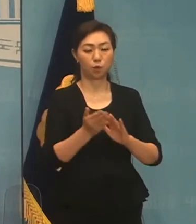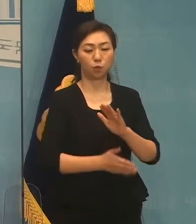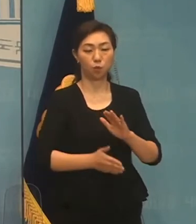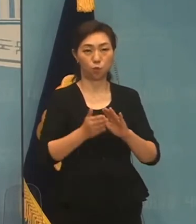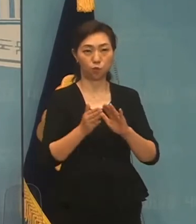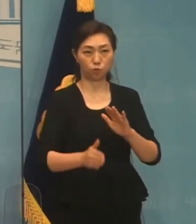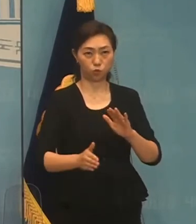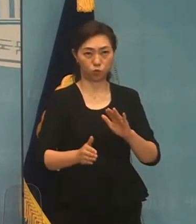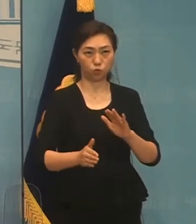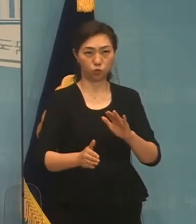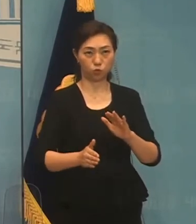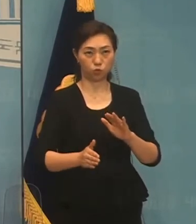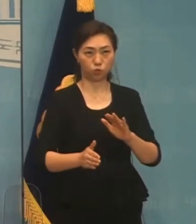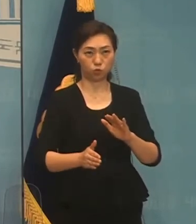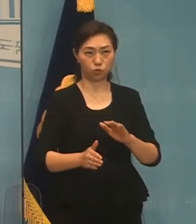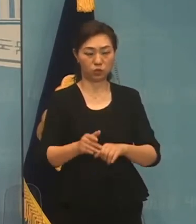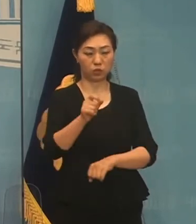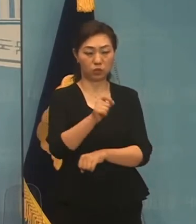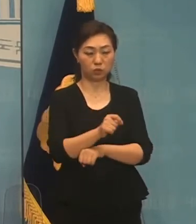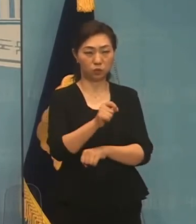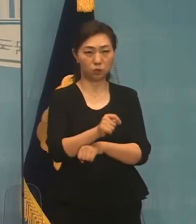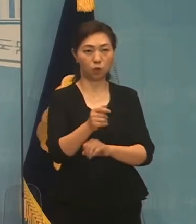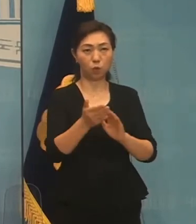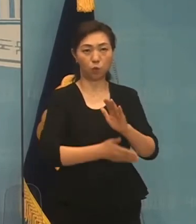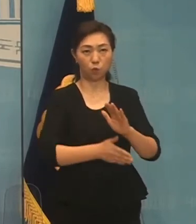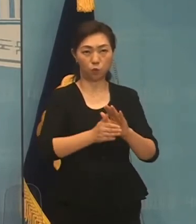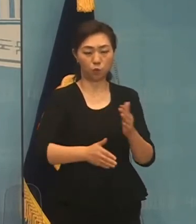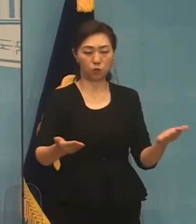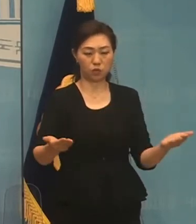공무집행을 방해한 자